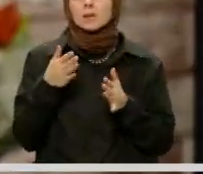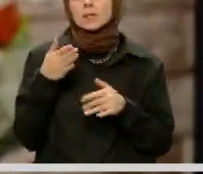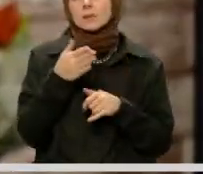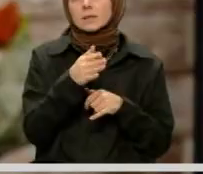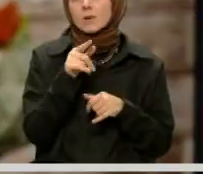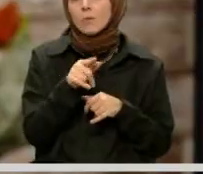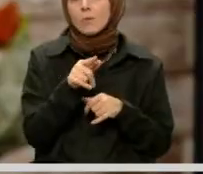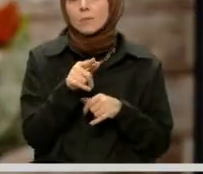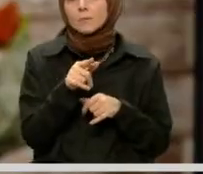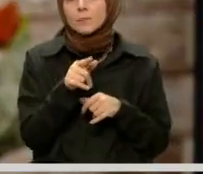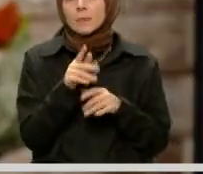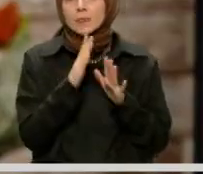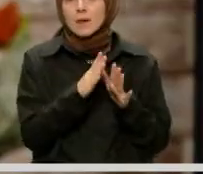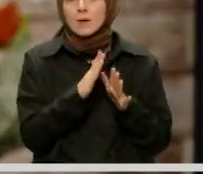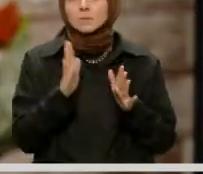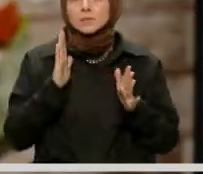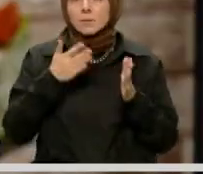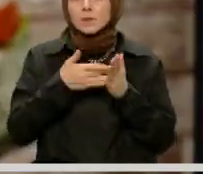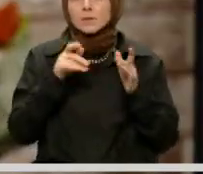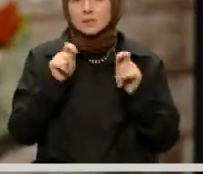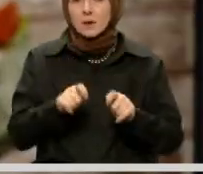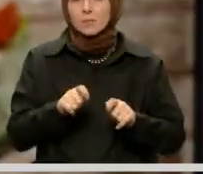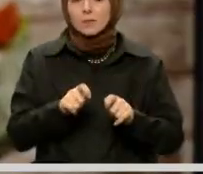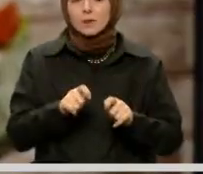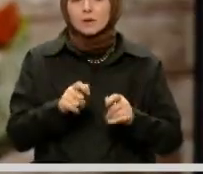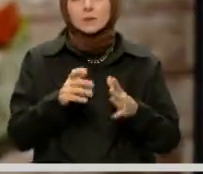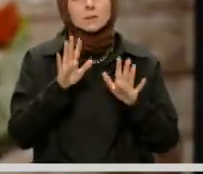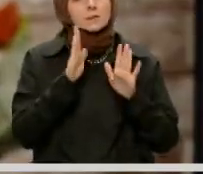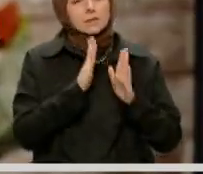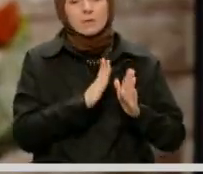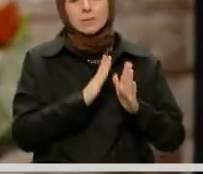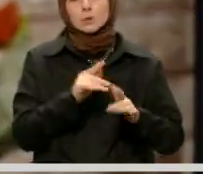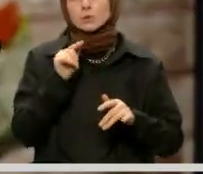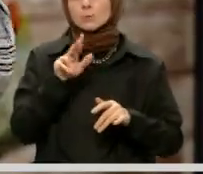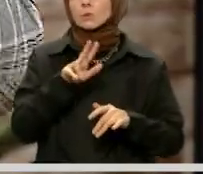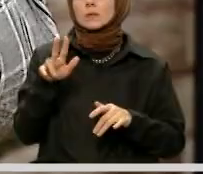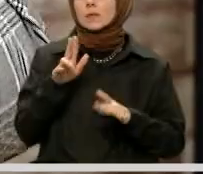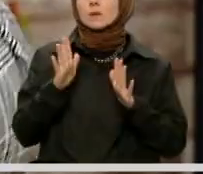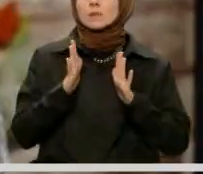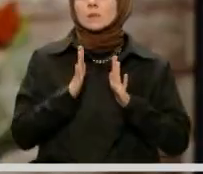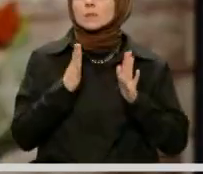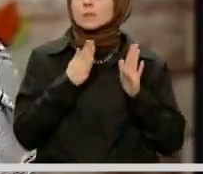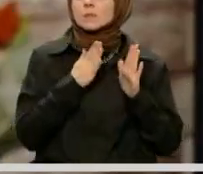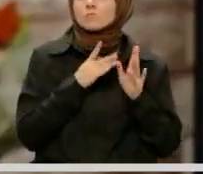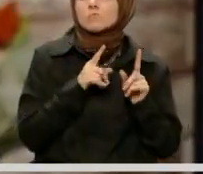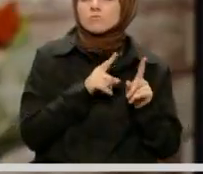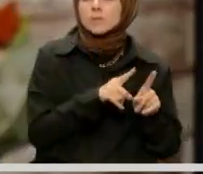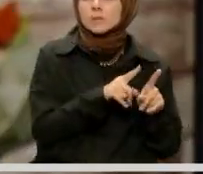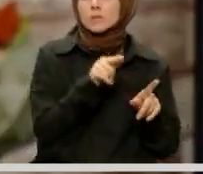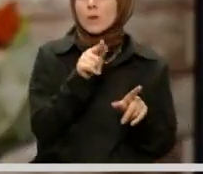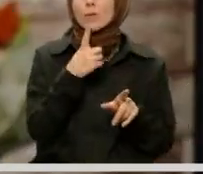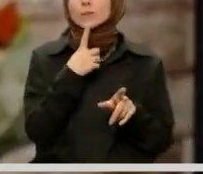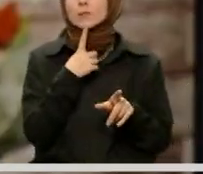o aktif ibadetimizi sürdürmeye gayret ettik. Hı hı. Ve bu teravihin peşinde bir de böyle o nefsimizi